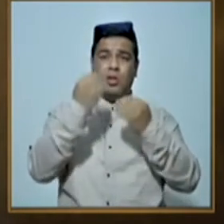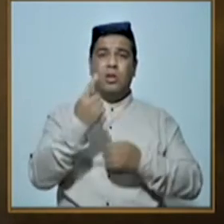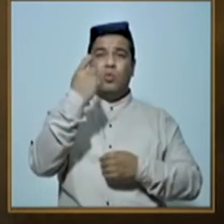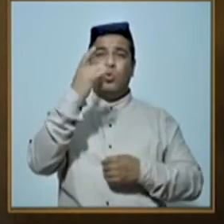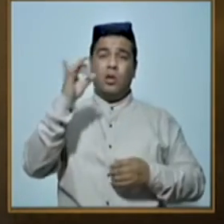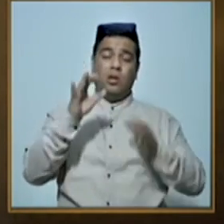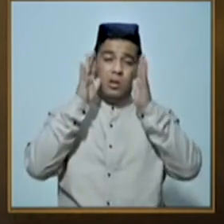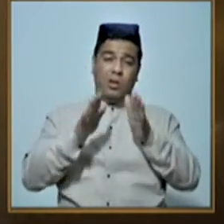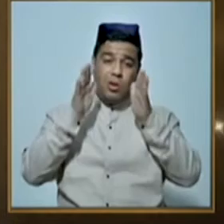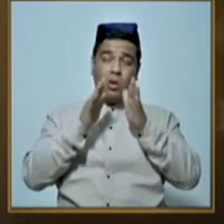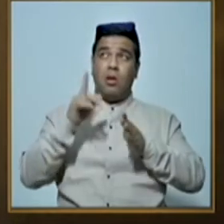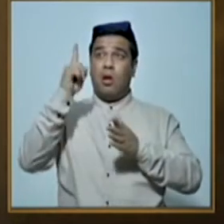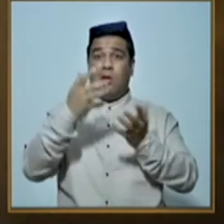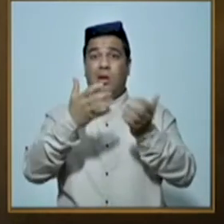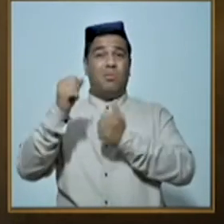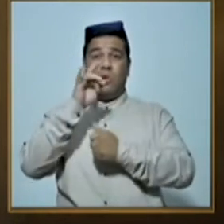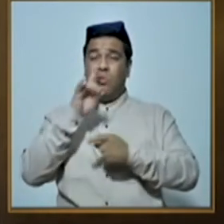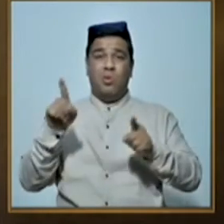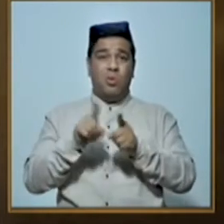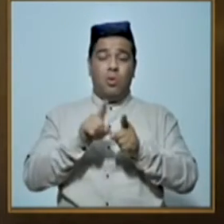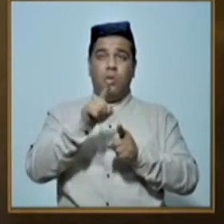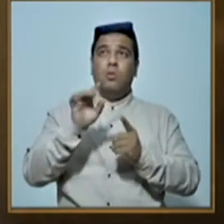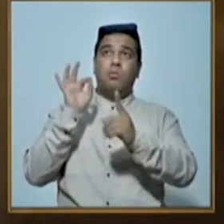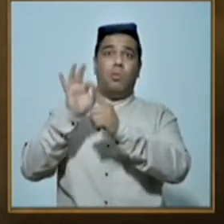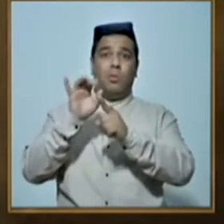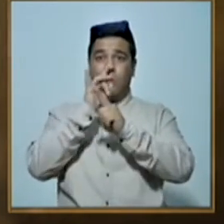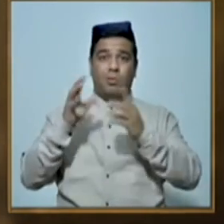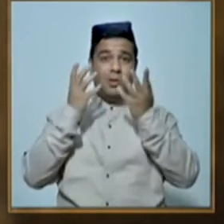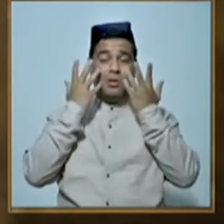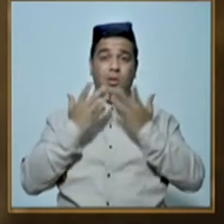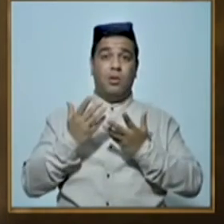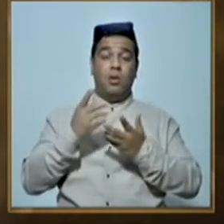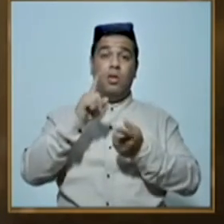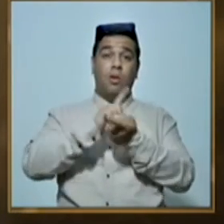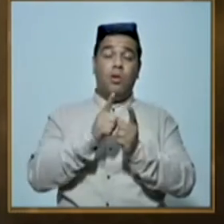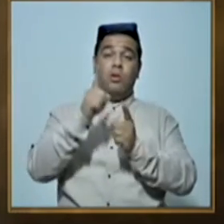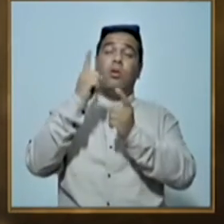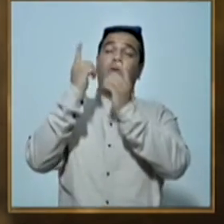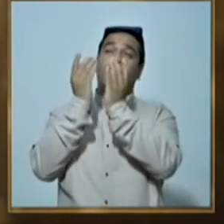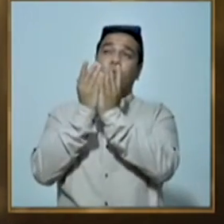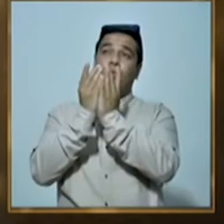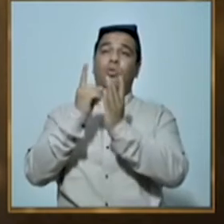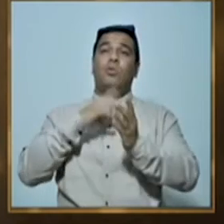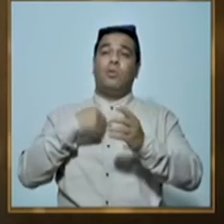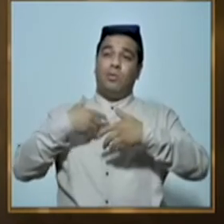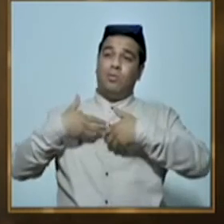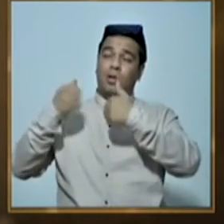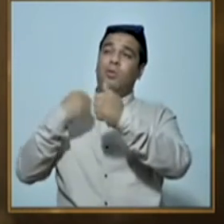Demak, amalni qilib qo'yib, Alloh qabul qilgin deb umidvor bo'lib, Allohga yolvorishimiz kerak biz. Manmanlik qilishimiz kerak